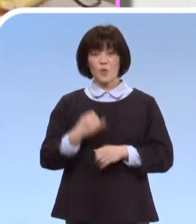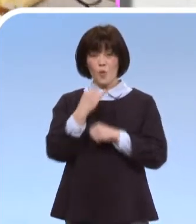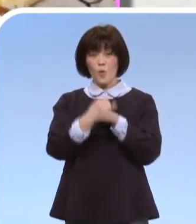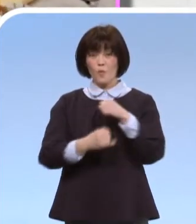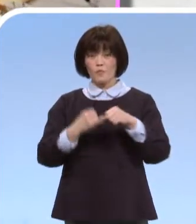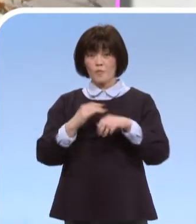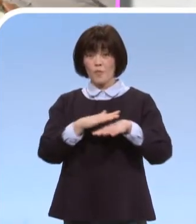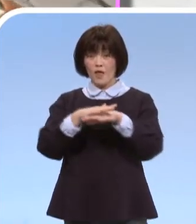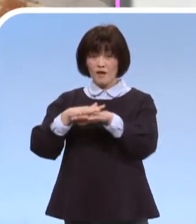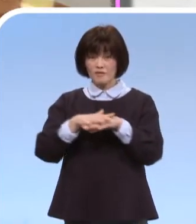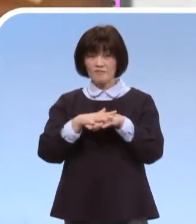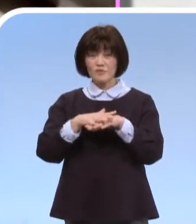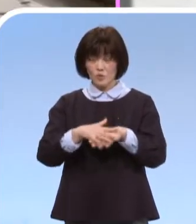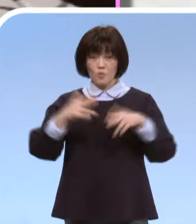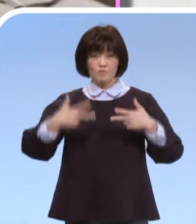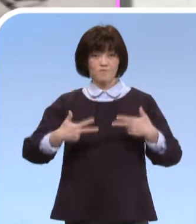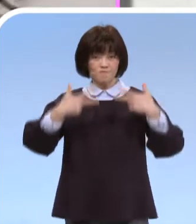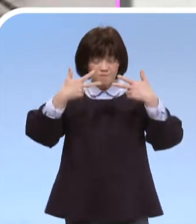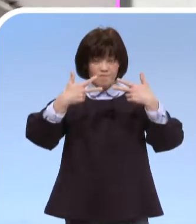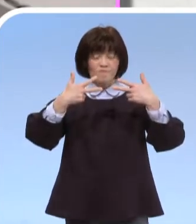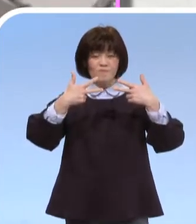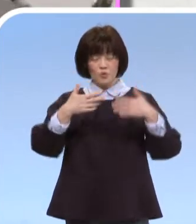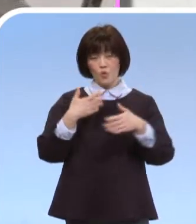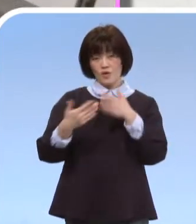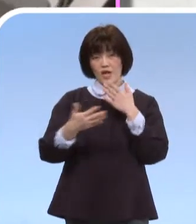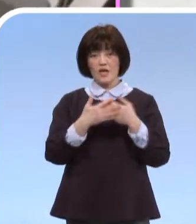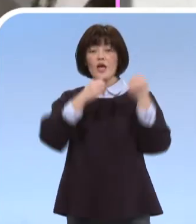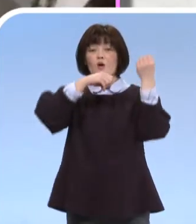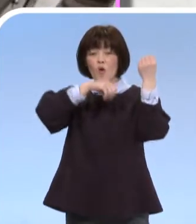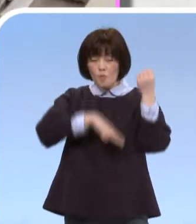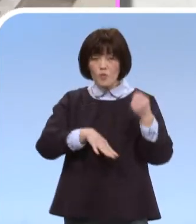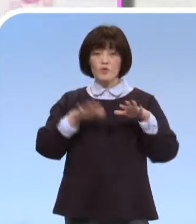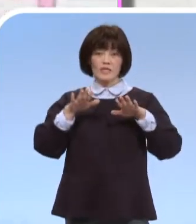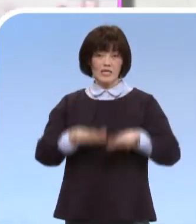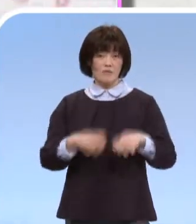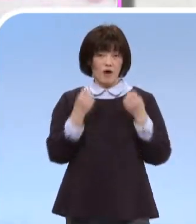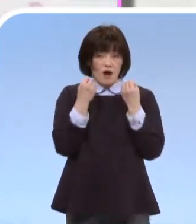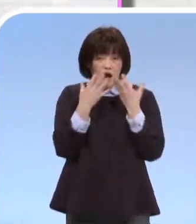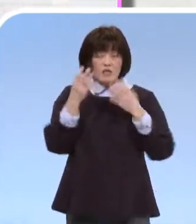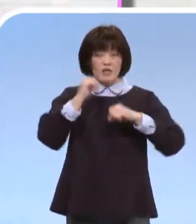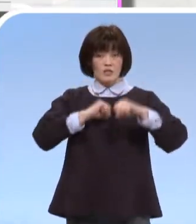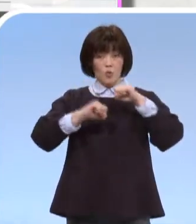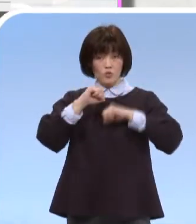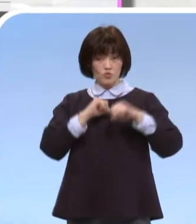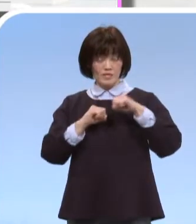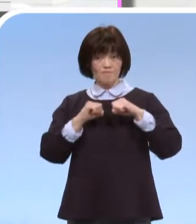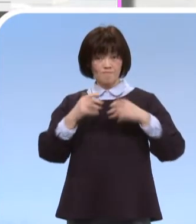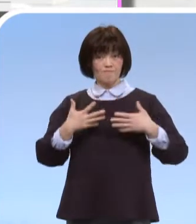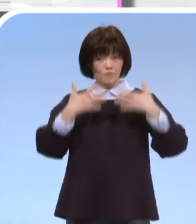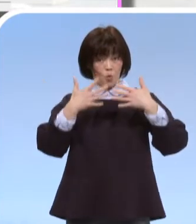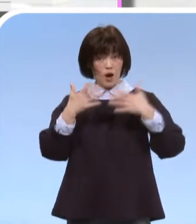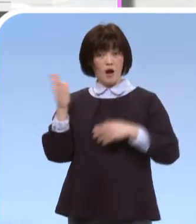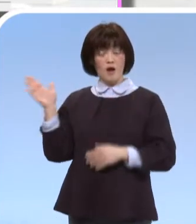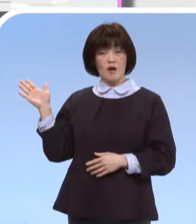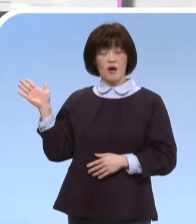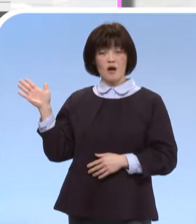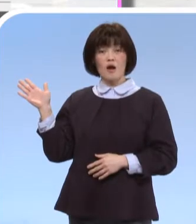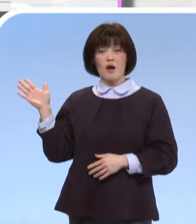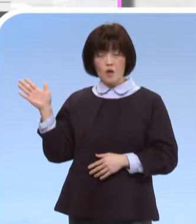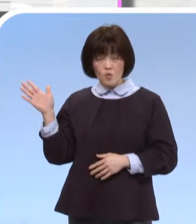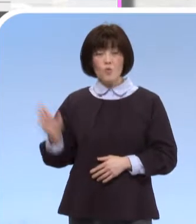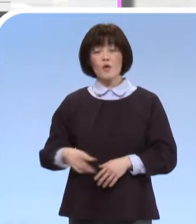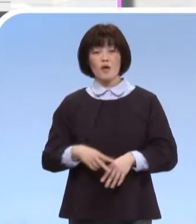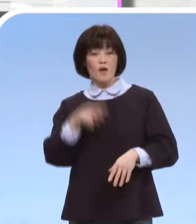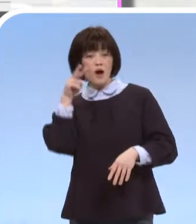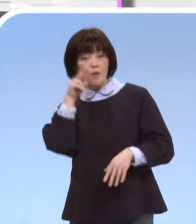このオンライン体験事業などで培った経験と知識を生かして、現在は次世代型動画であるイン